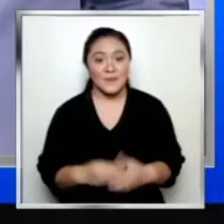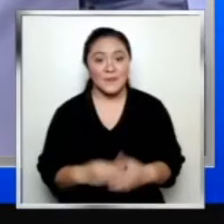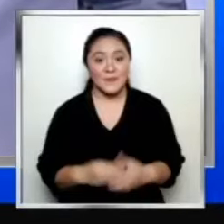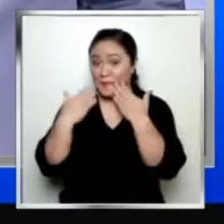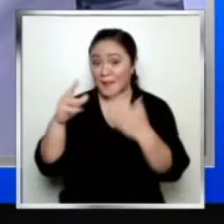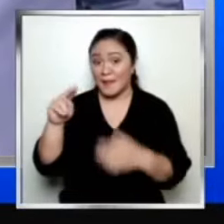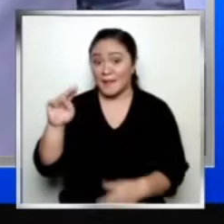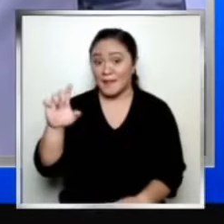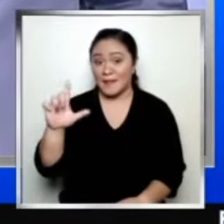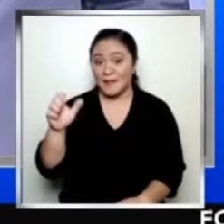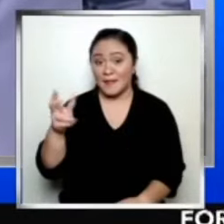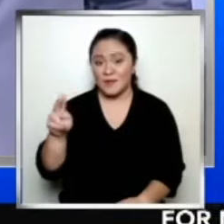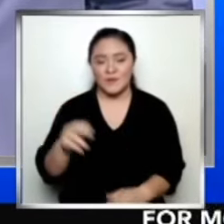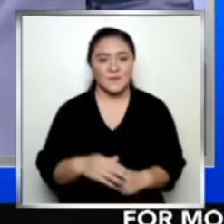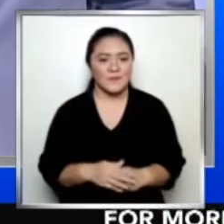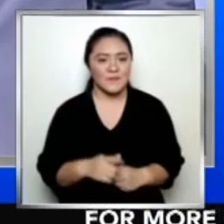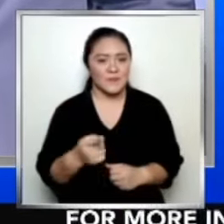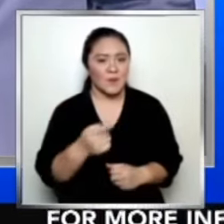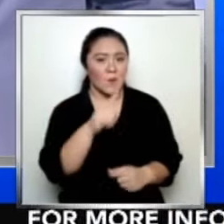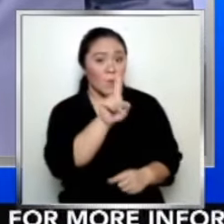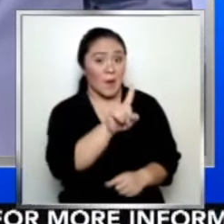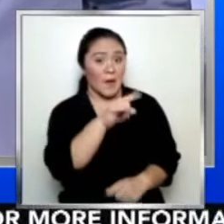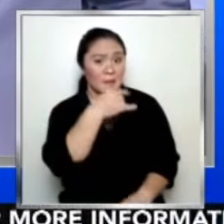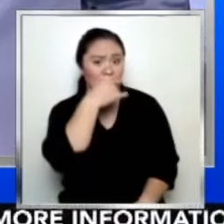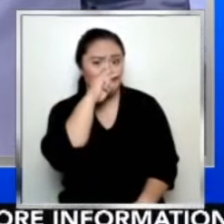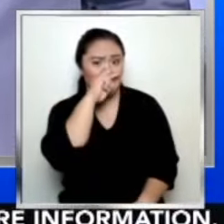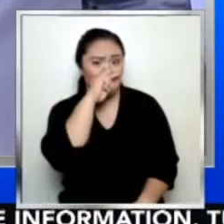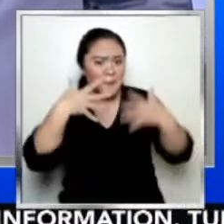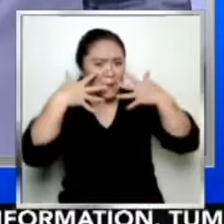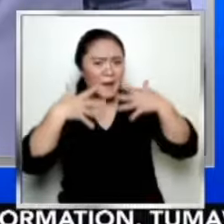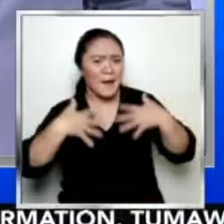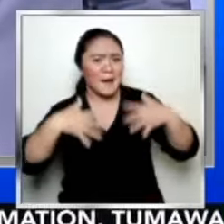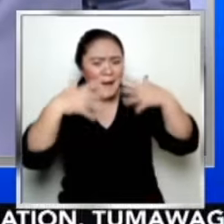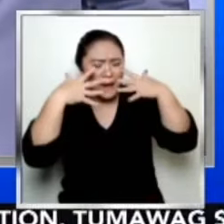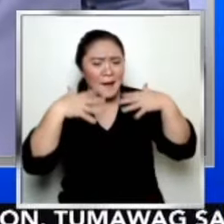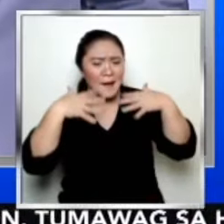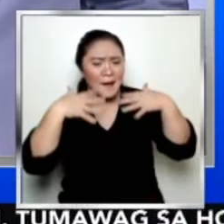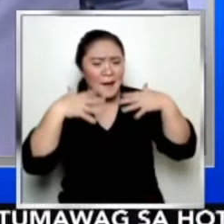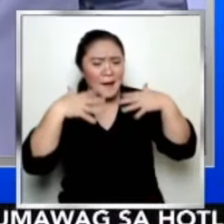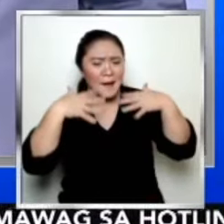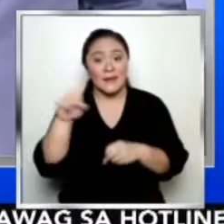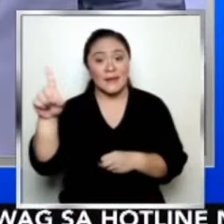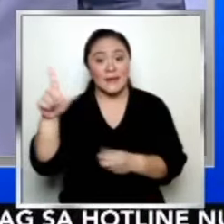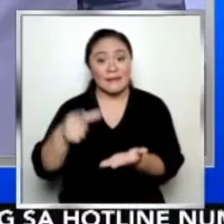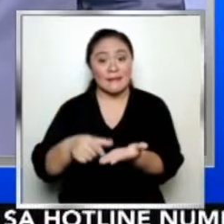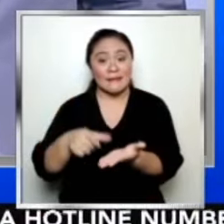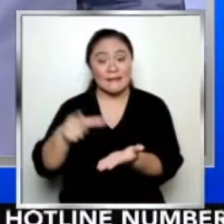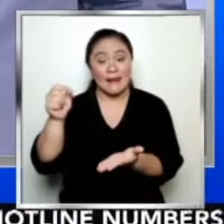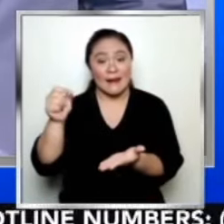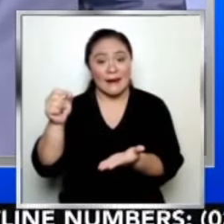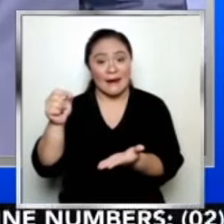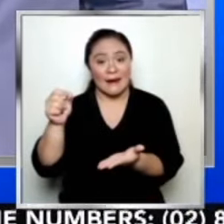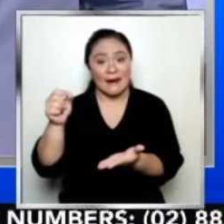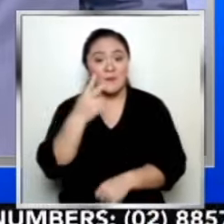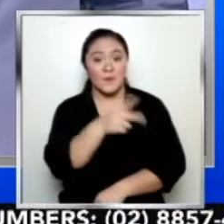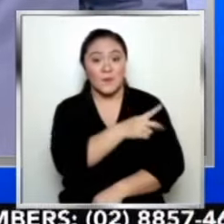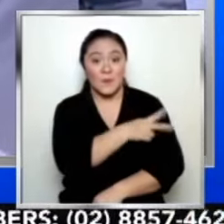Bumuhos pang luha ng isang bata habang nasa bakunahan sa Kapas Tarlac. Pero hindi pala siya ang